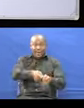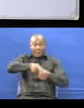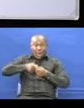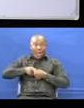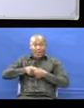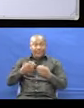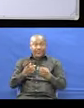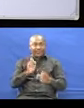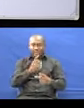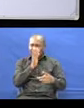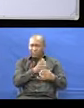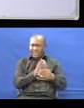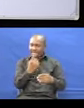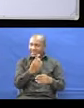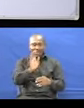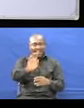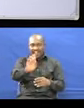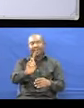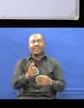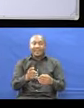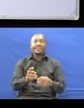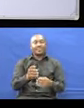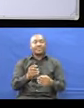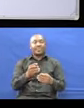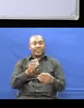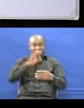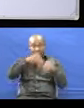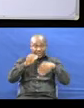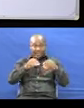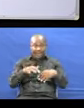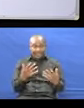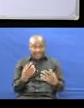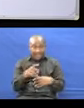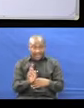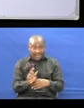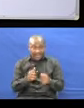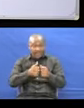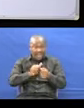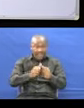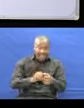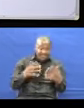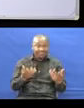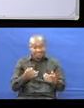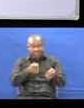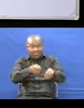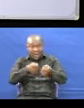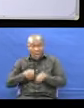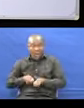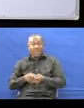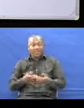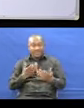Vizuri sana. Kuna mwingine anambia anapenda chapati, maandazi, mpende na miogo pia na viazi, utapata nguvu eh? Sawa eh?